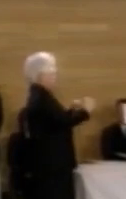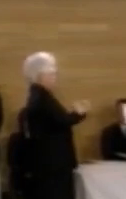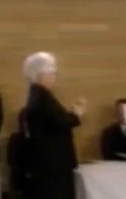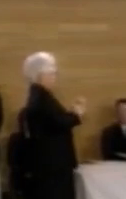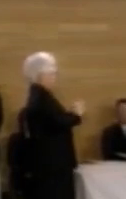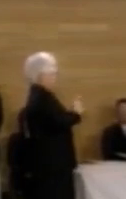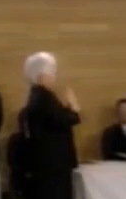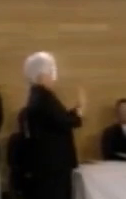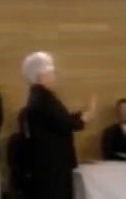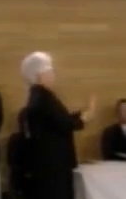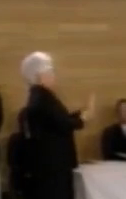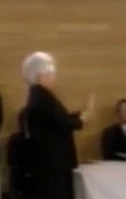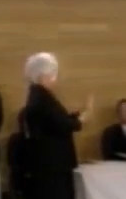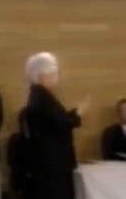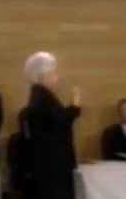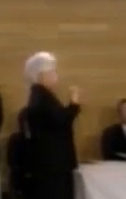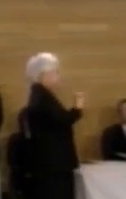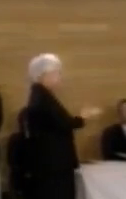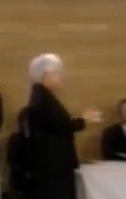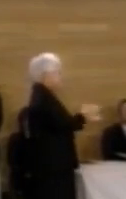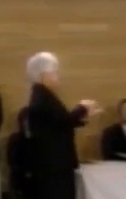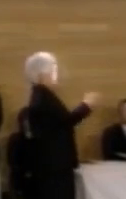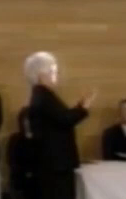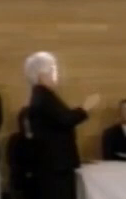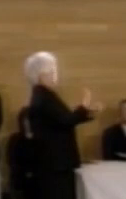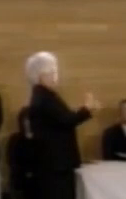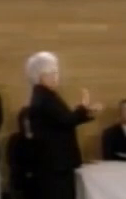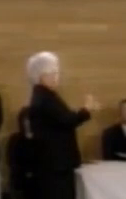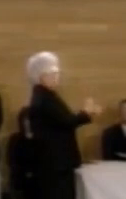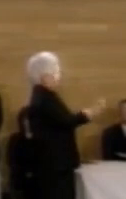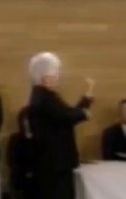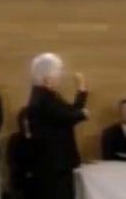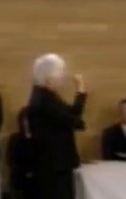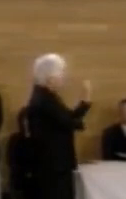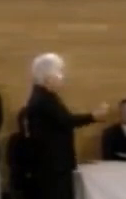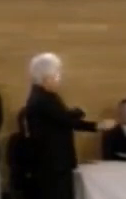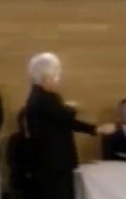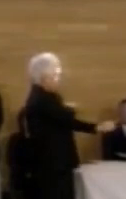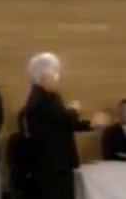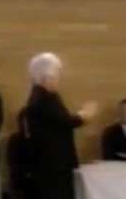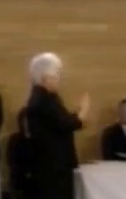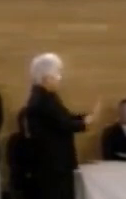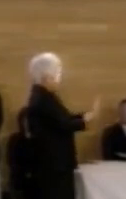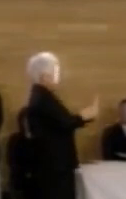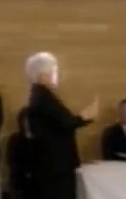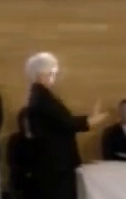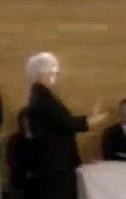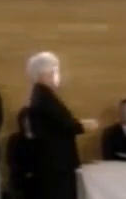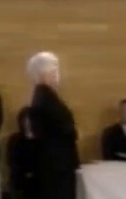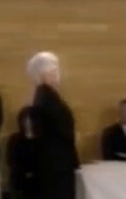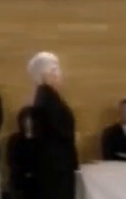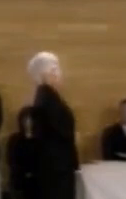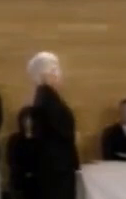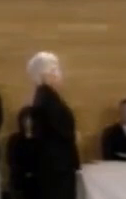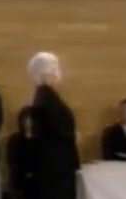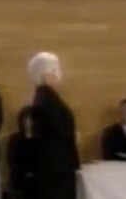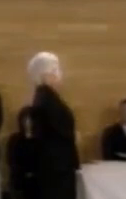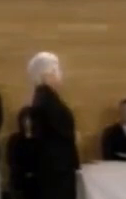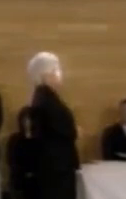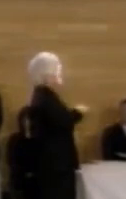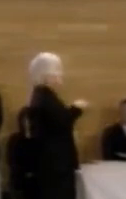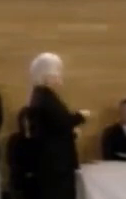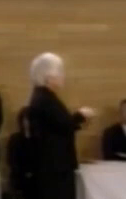新たな町づくりの原動力になろうとしています。 原動力になろう大津